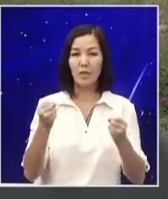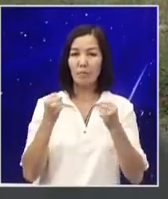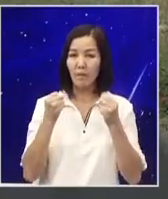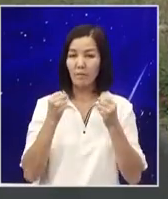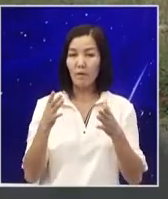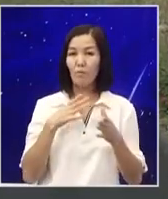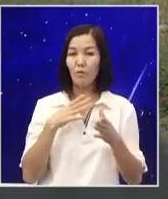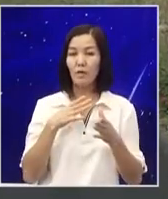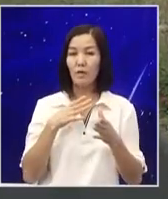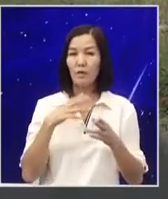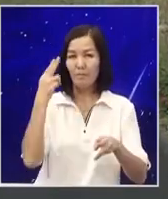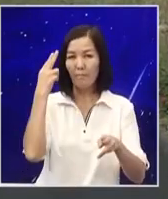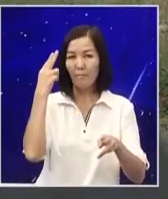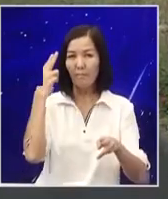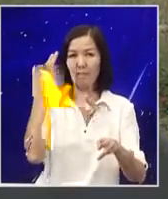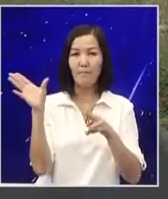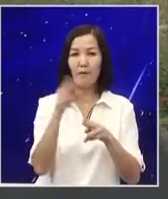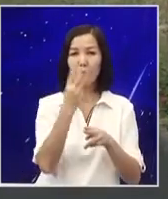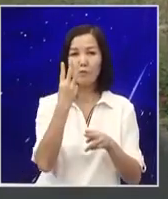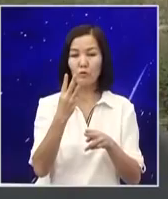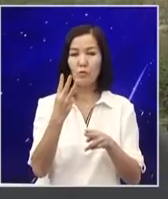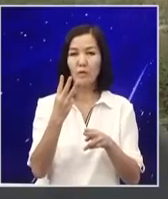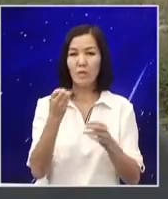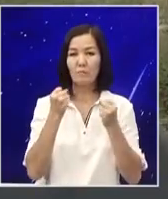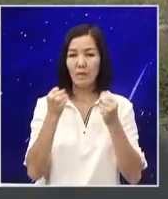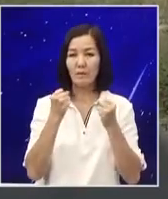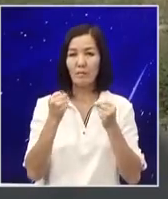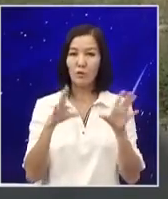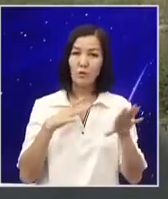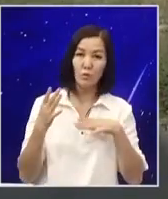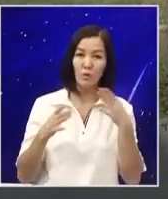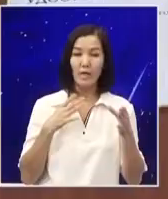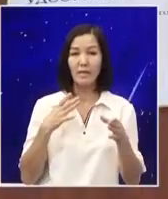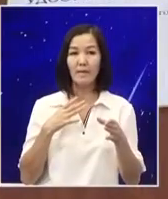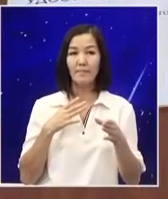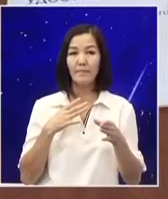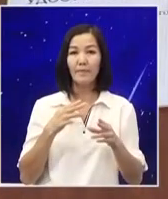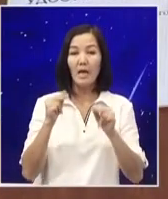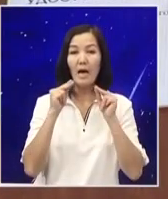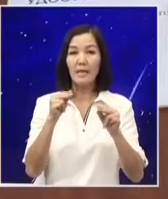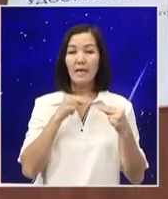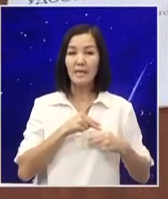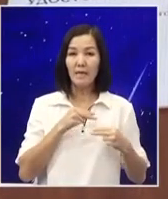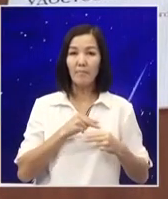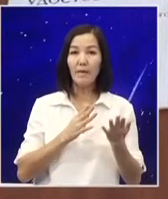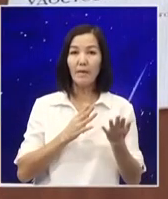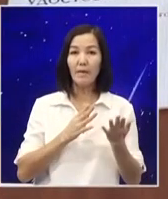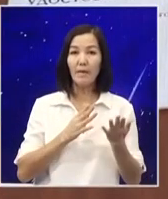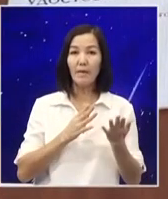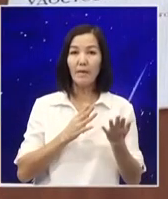болды, бауырларымның енді үшеуісем, өтірік айтпаймын, үшеуі де. Адал еңбек қалқысыз қызмет